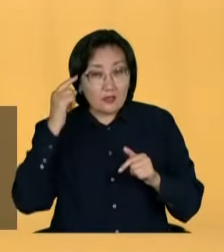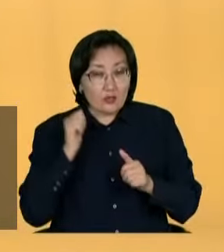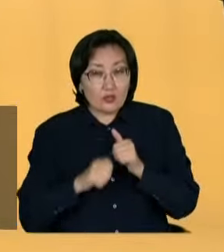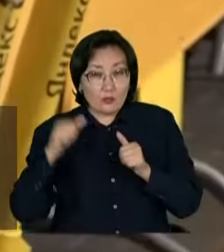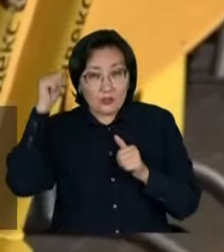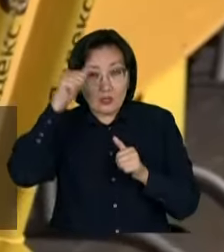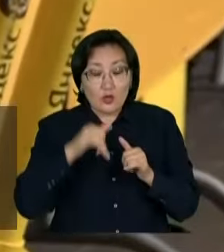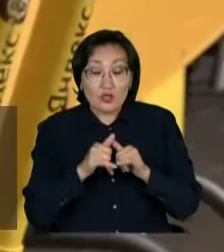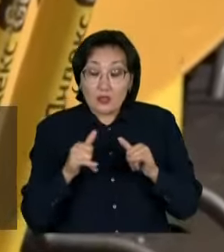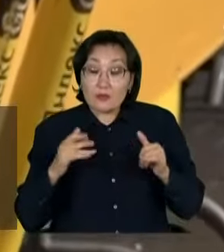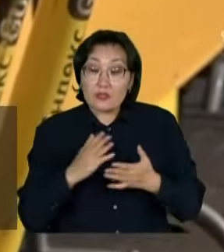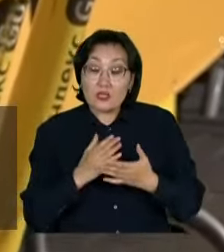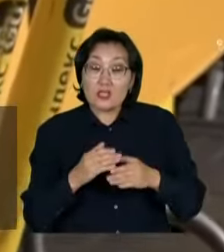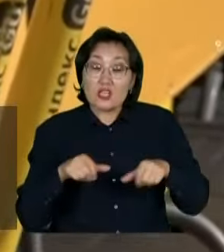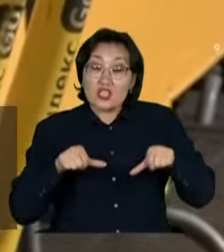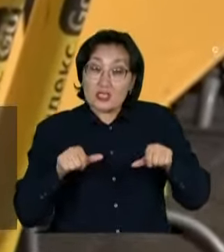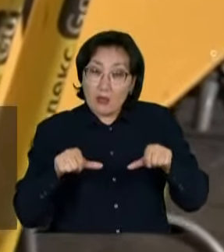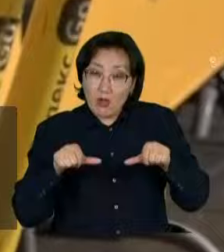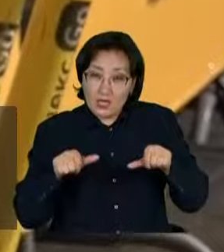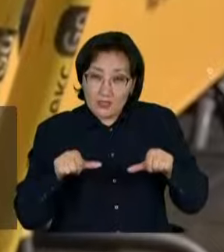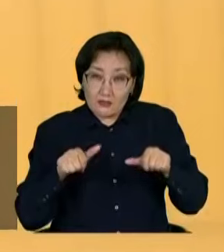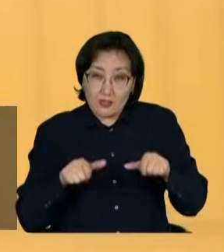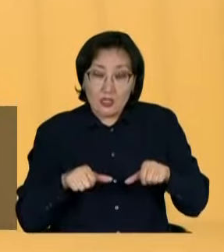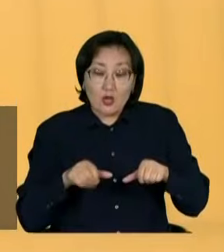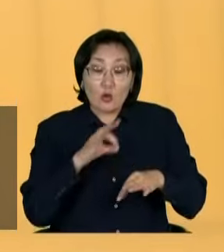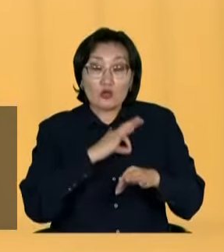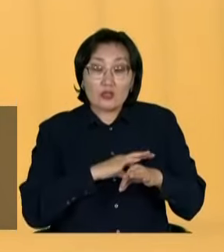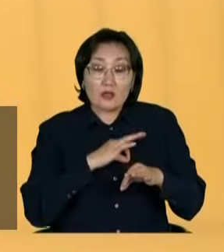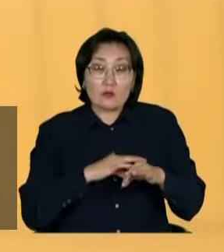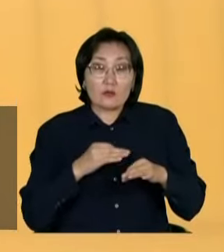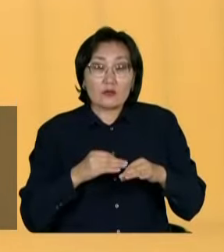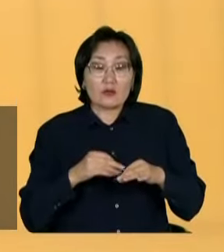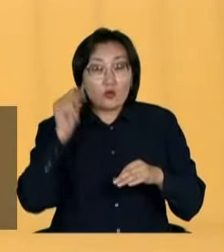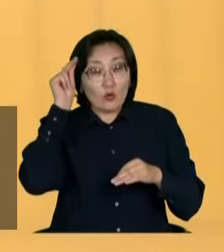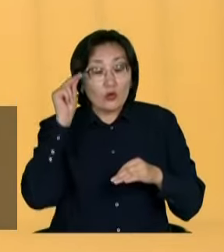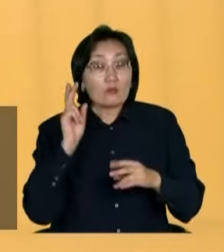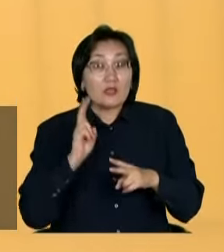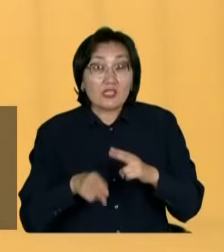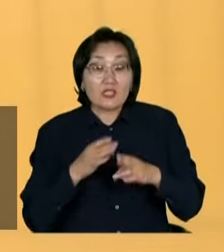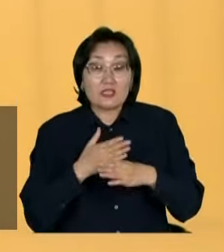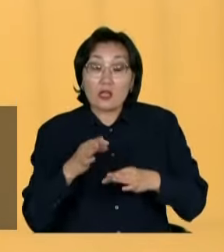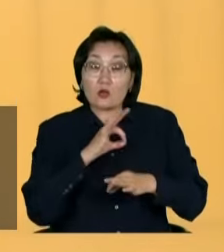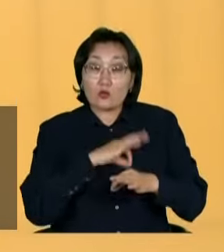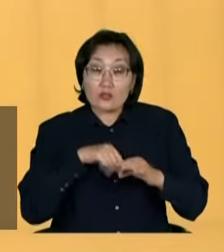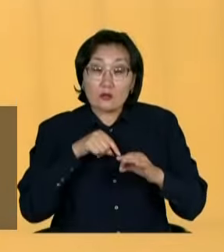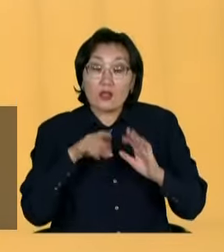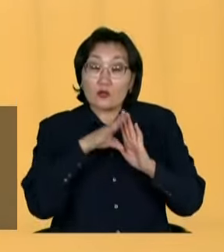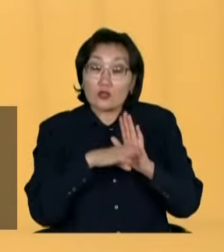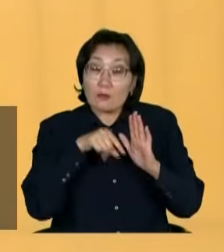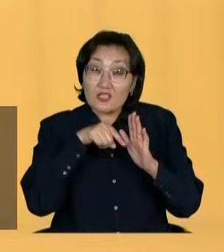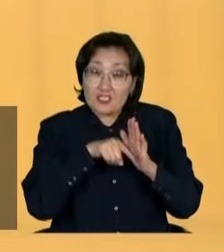жылға артып келе жатыр. Мысалы, самокат айдауды бітірген кезде қолданбаның ішіндегі